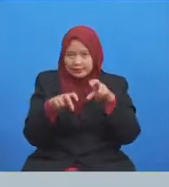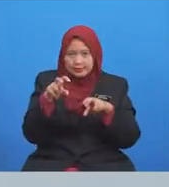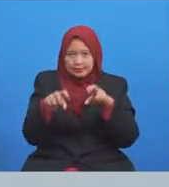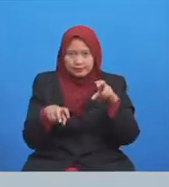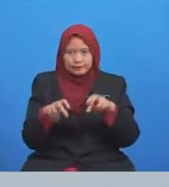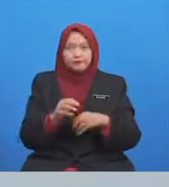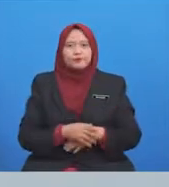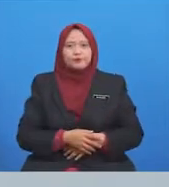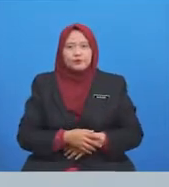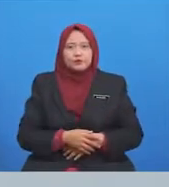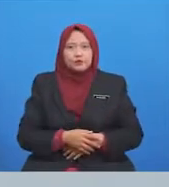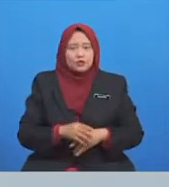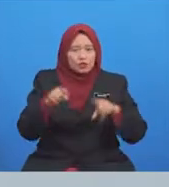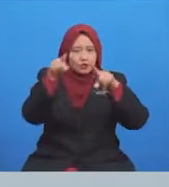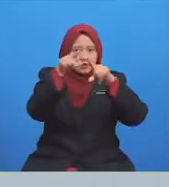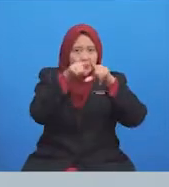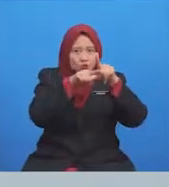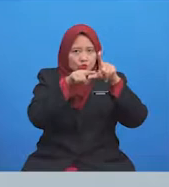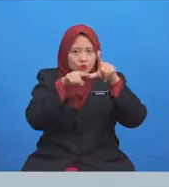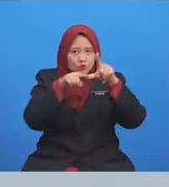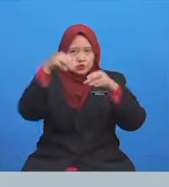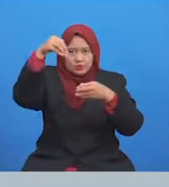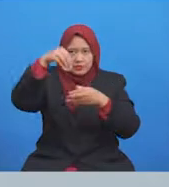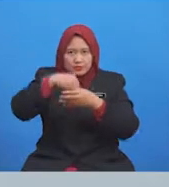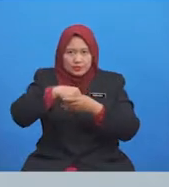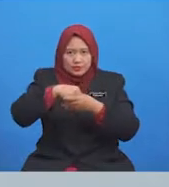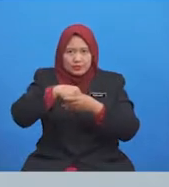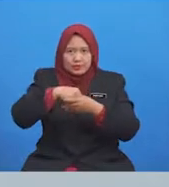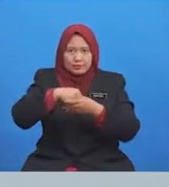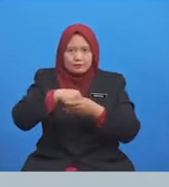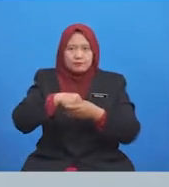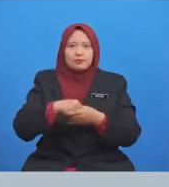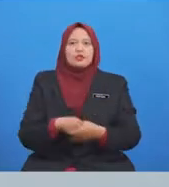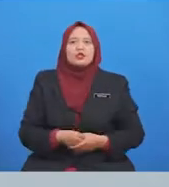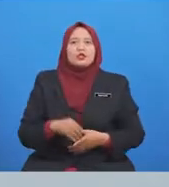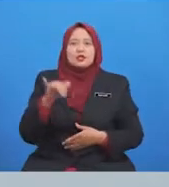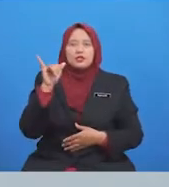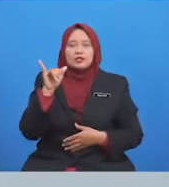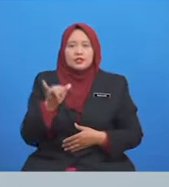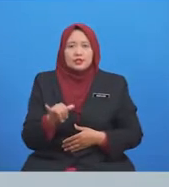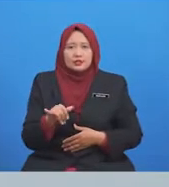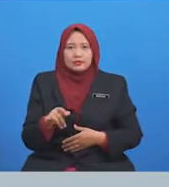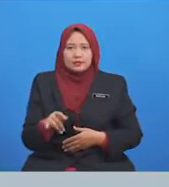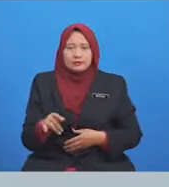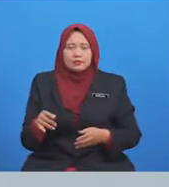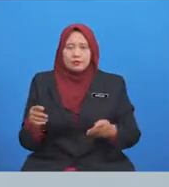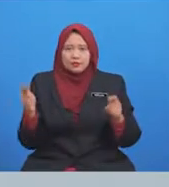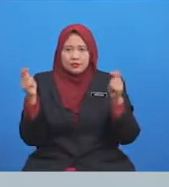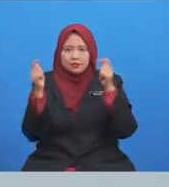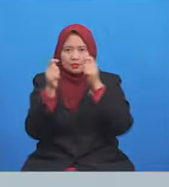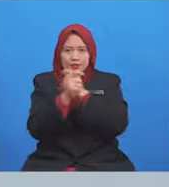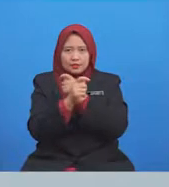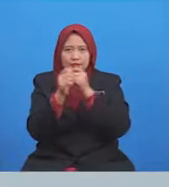dalam sisi 4 kitaran serta hubungan antara sudut peluaran